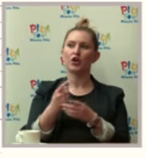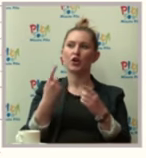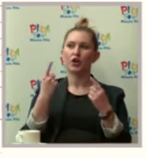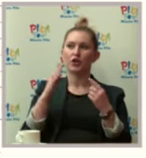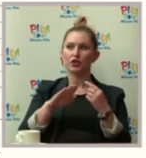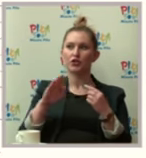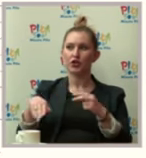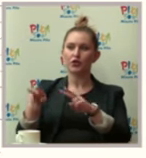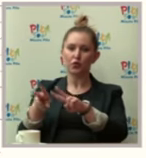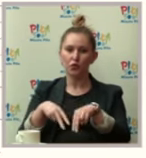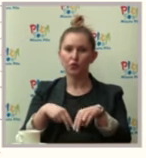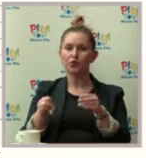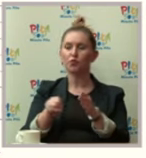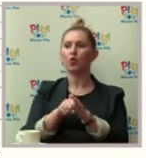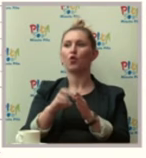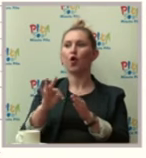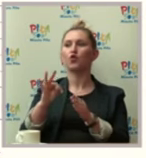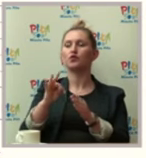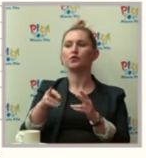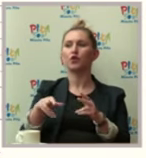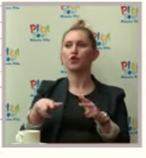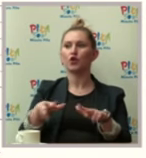było tych dzieci,